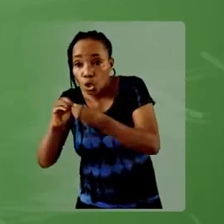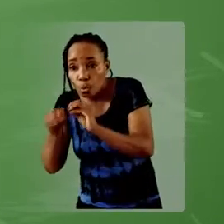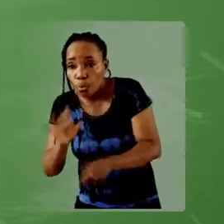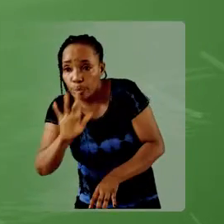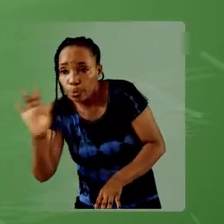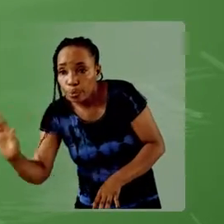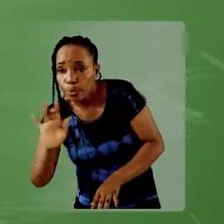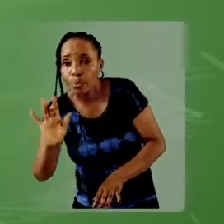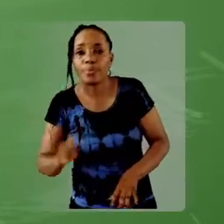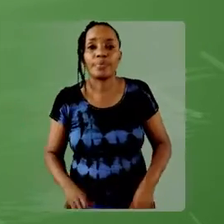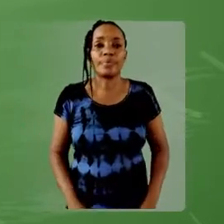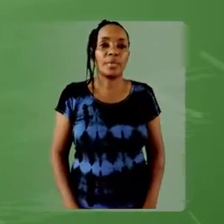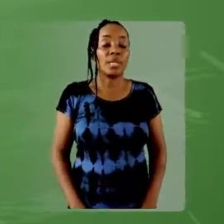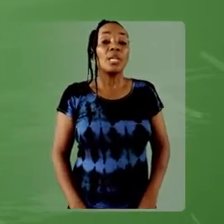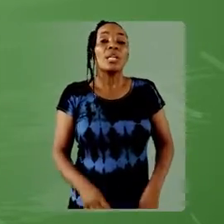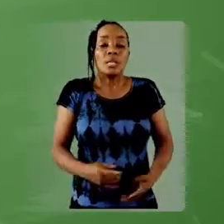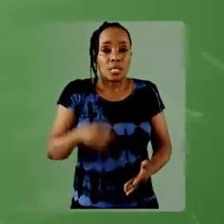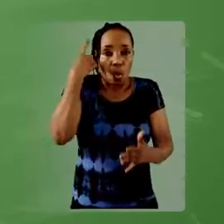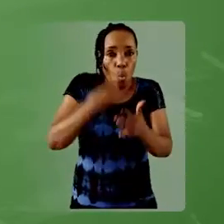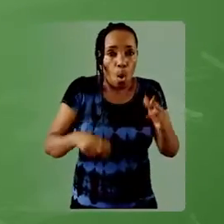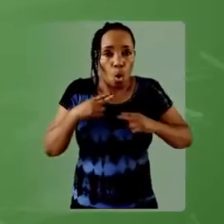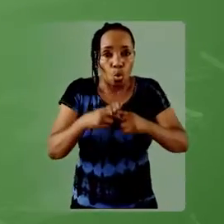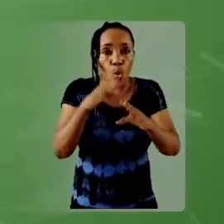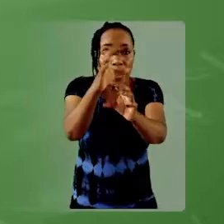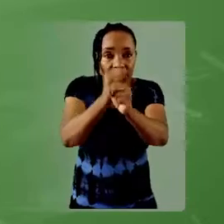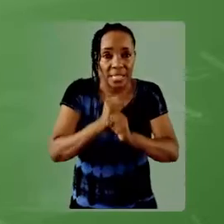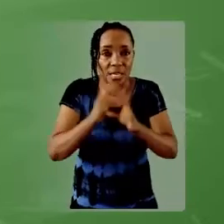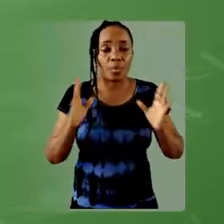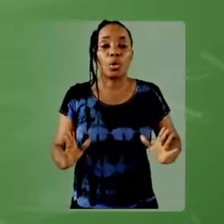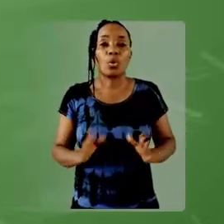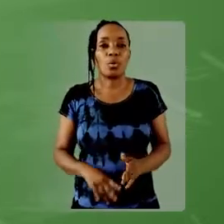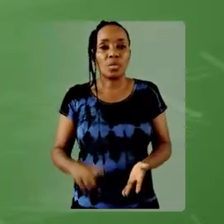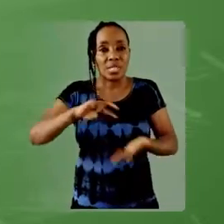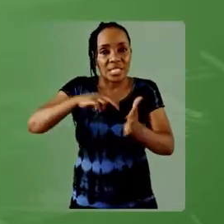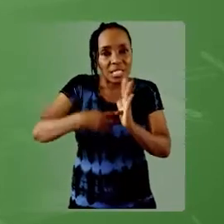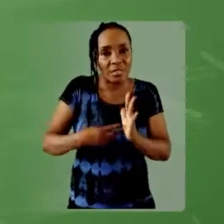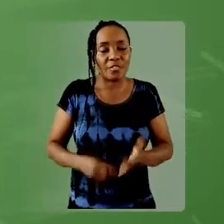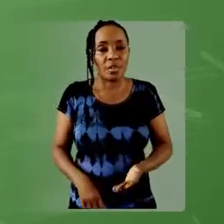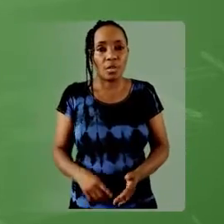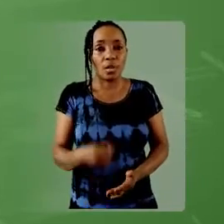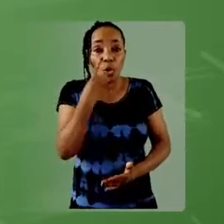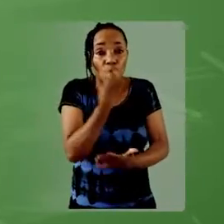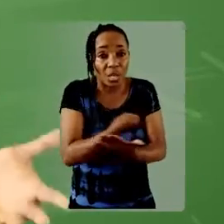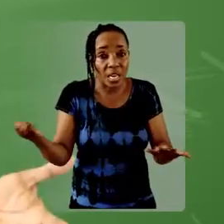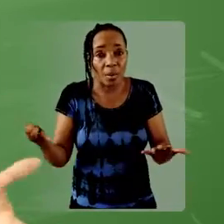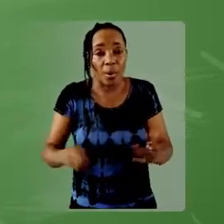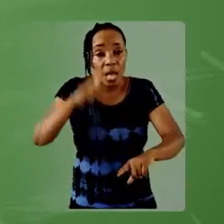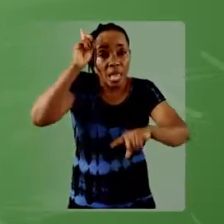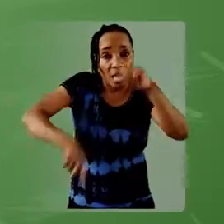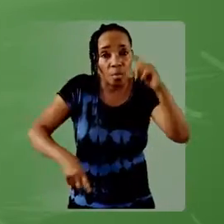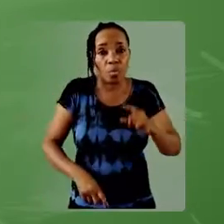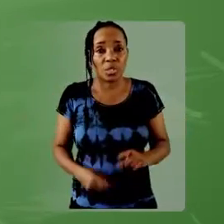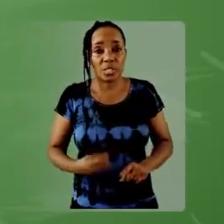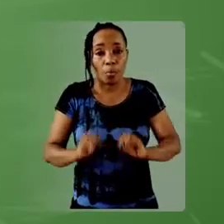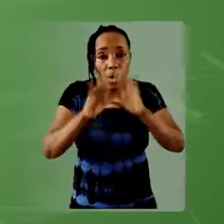récepteurs. Qu'est-ce qu'on appelle récepteur? Un récepteur n'est rien d'autre qu'un élément qui va avoir besoin du courant pour fonctionner. Et